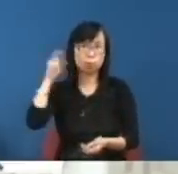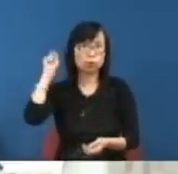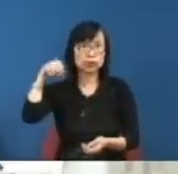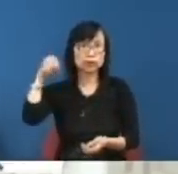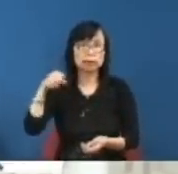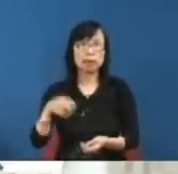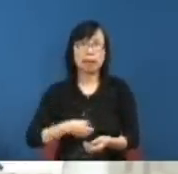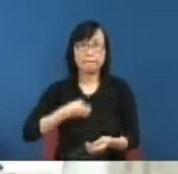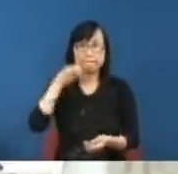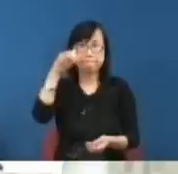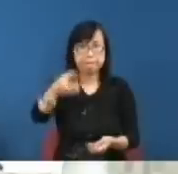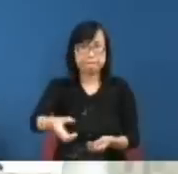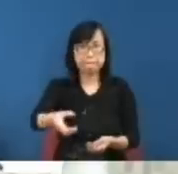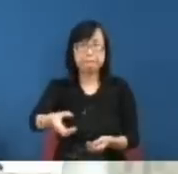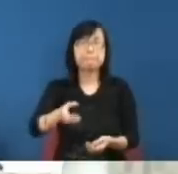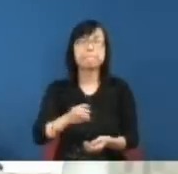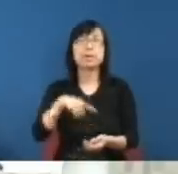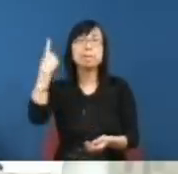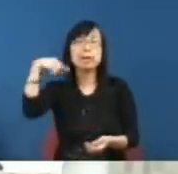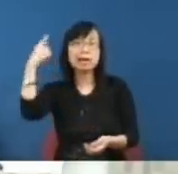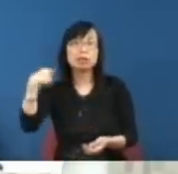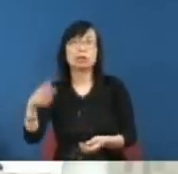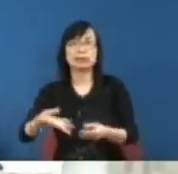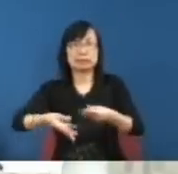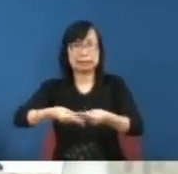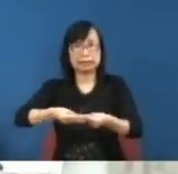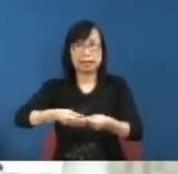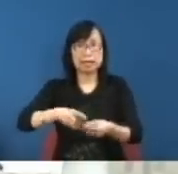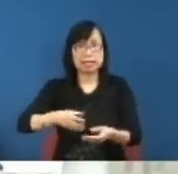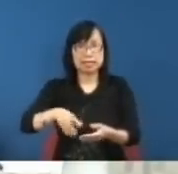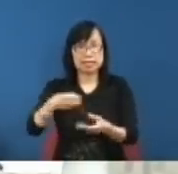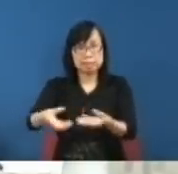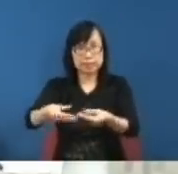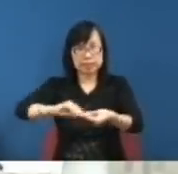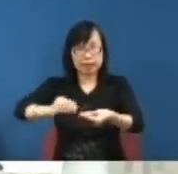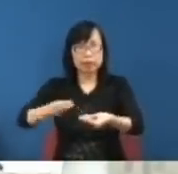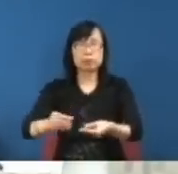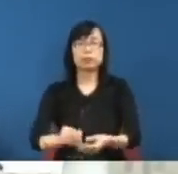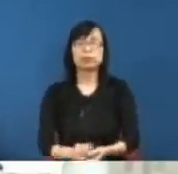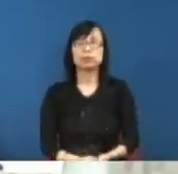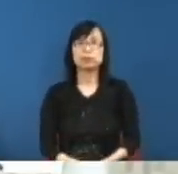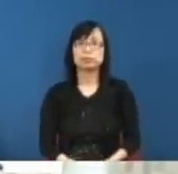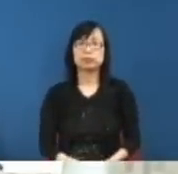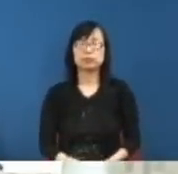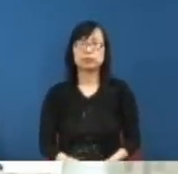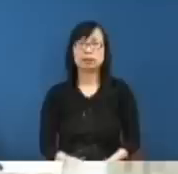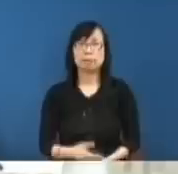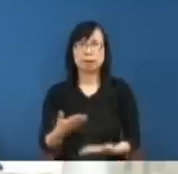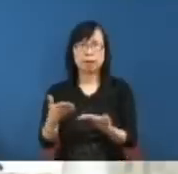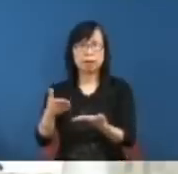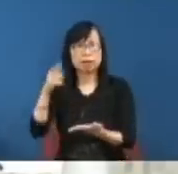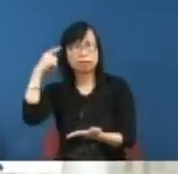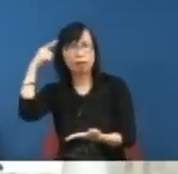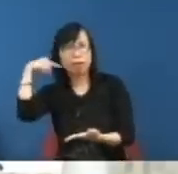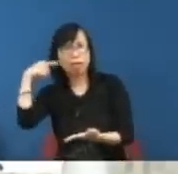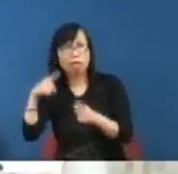注資咧，係令到呢、這個美國的債券咧不至於降級。呢個真係令到美國人諗到百思不得